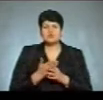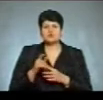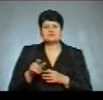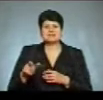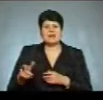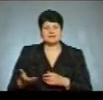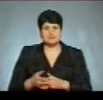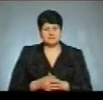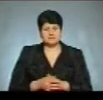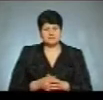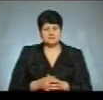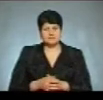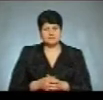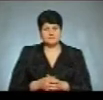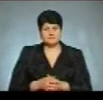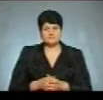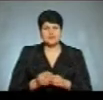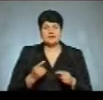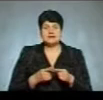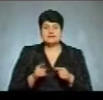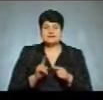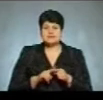цього? Це процес,